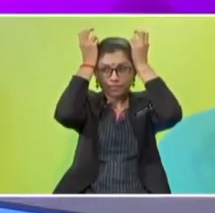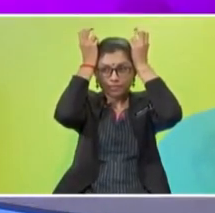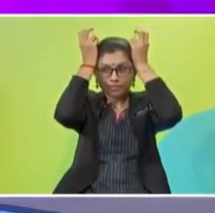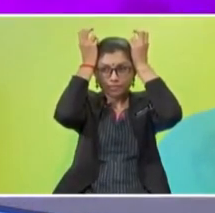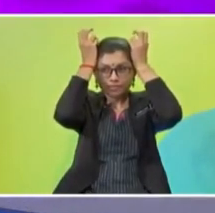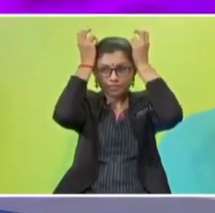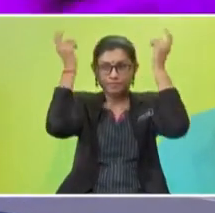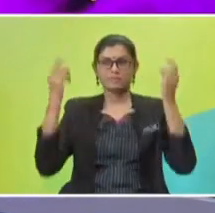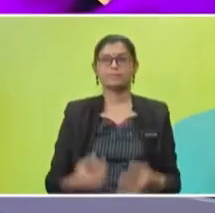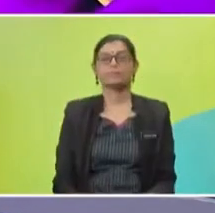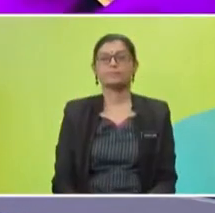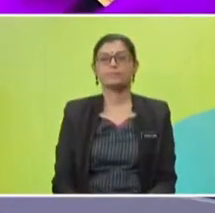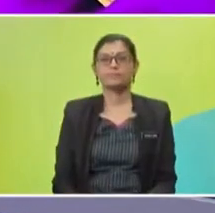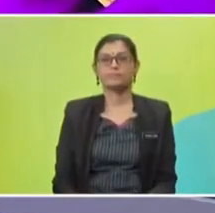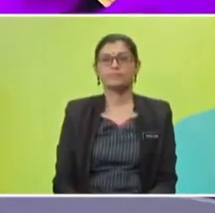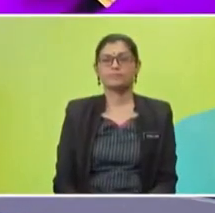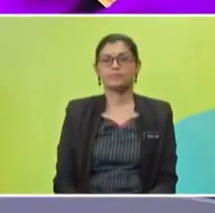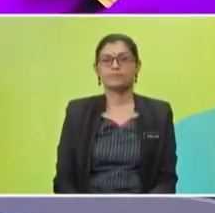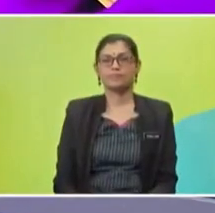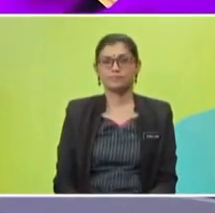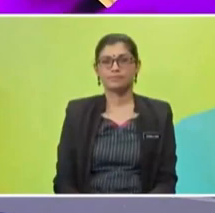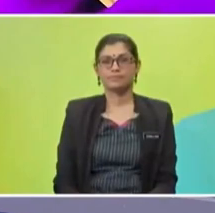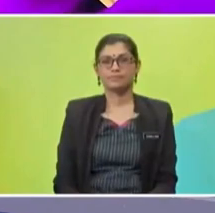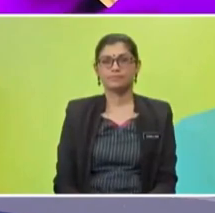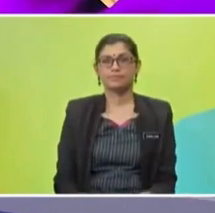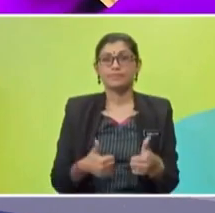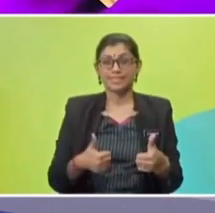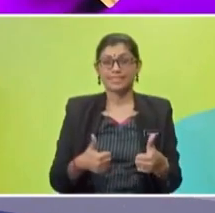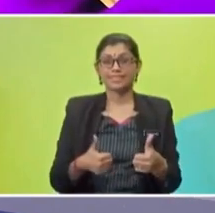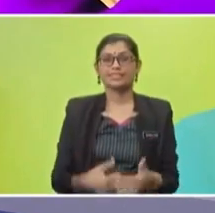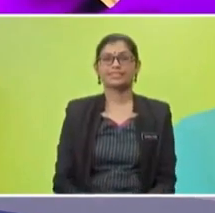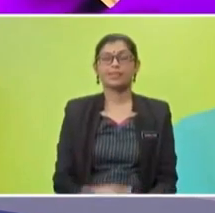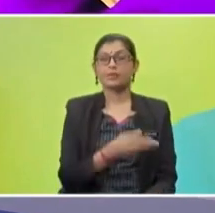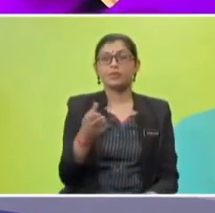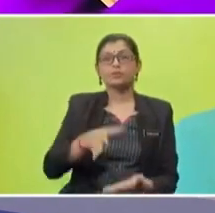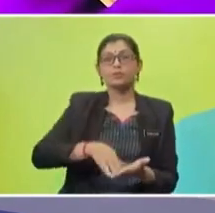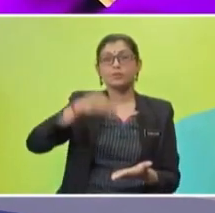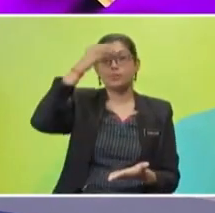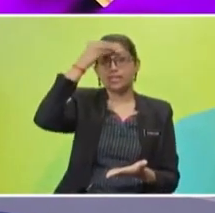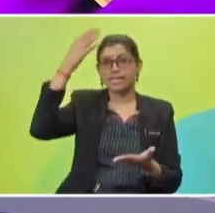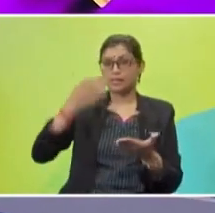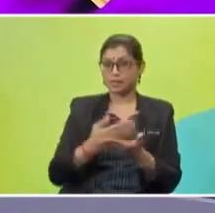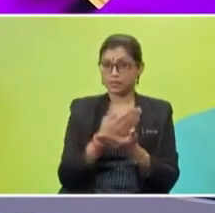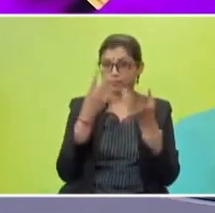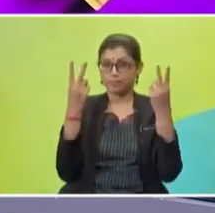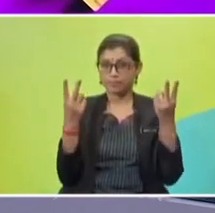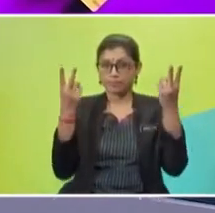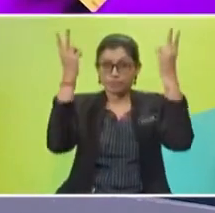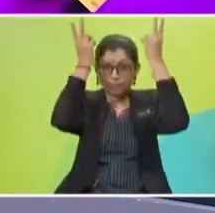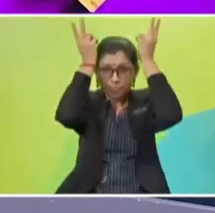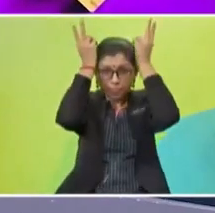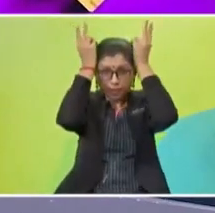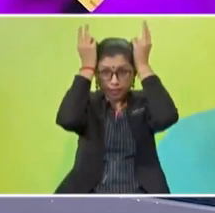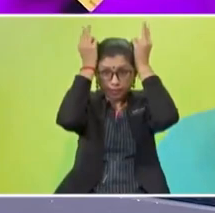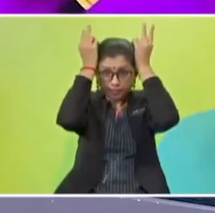Hey lebih menarik lagi gue juga benda-benda baru hari ini Letakkan dibagian kepala pada gerak-gerak